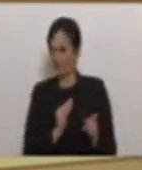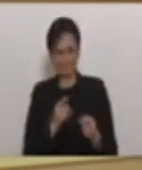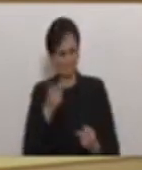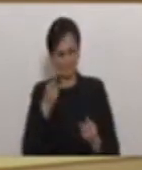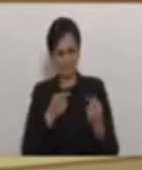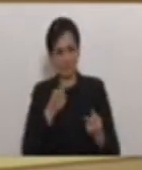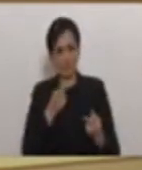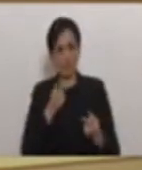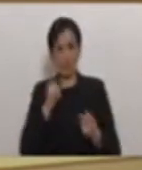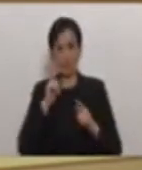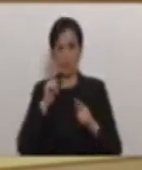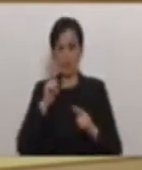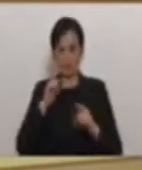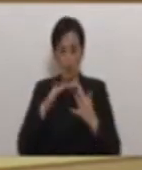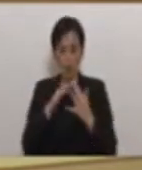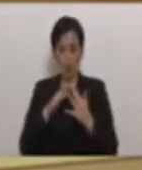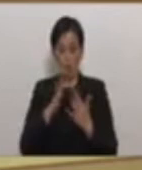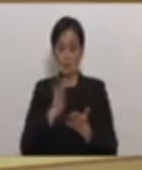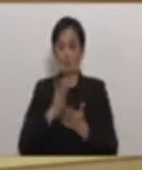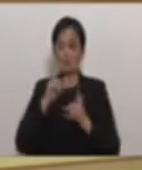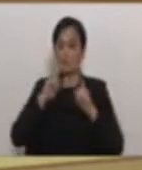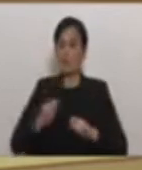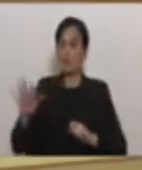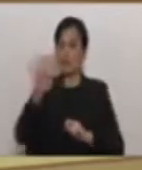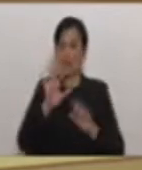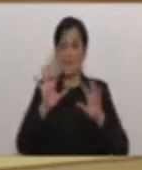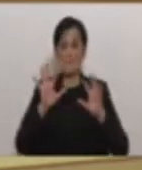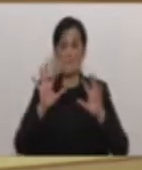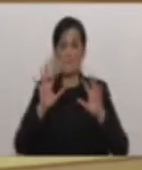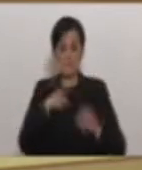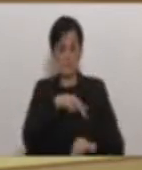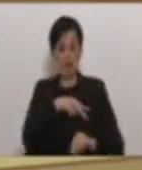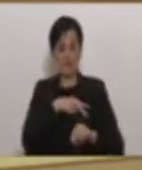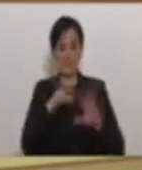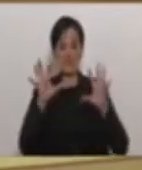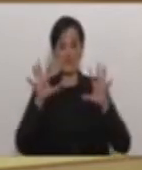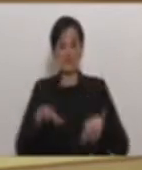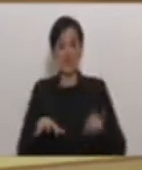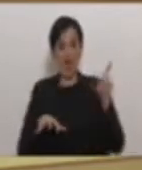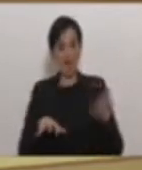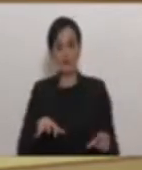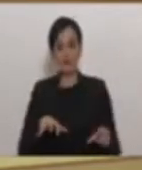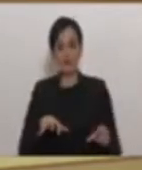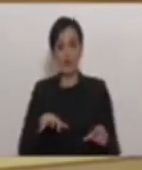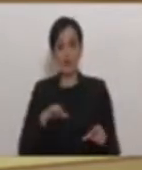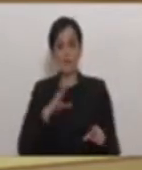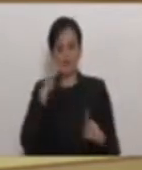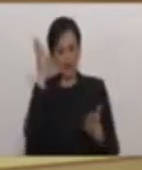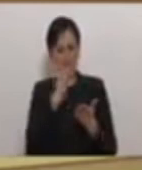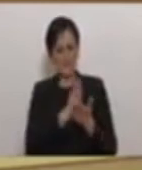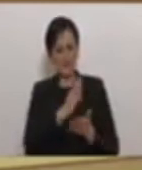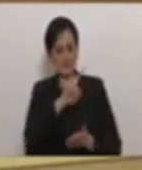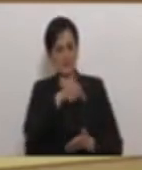მყოფ უკრაინას და პარლამენტის თავმჯდომარე უარს ამბობს, ან უარესი რომ ვთქვათ, უარს ათქმევინებენ პირდაპირ